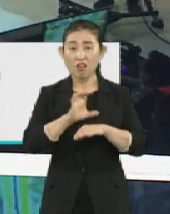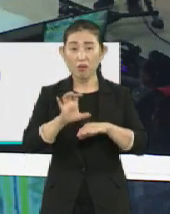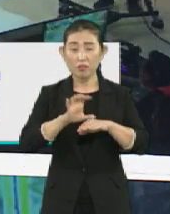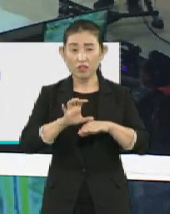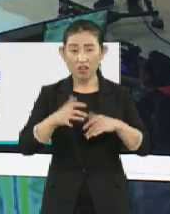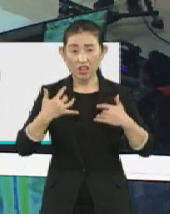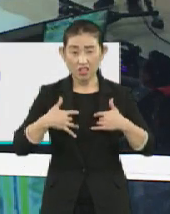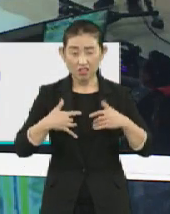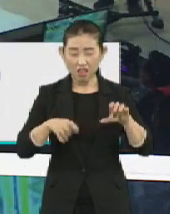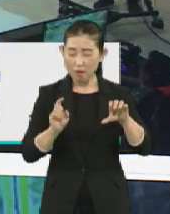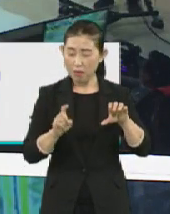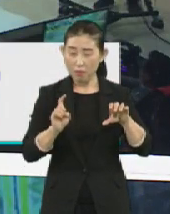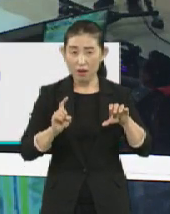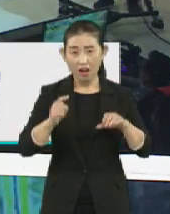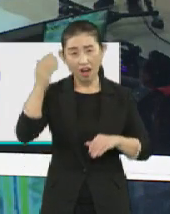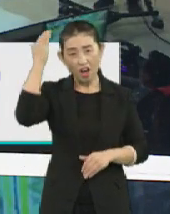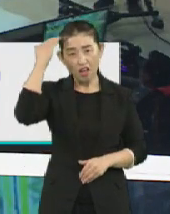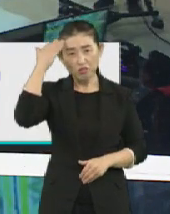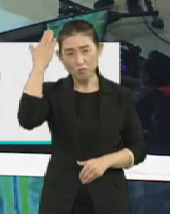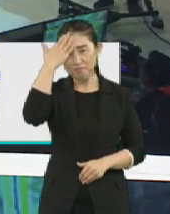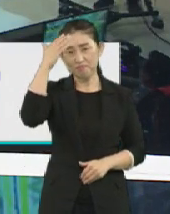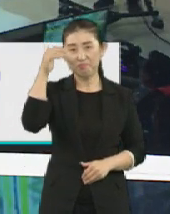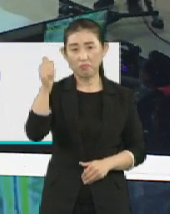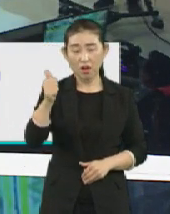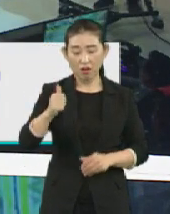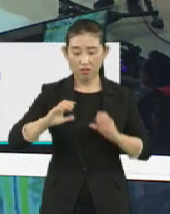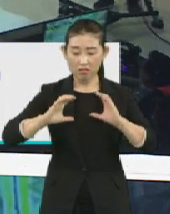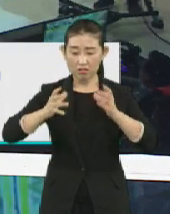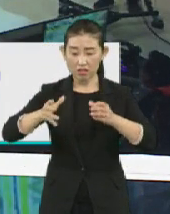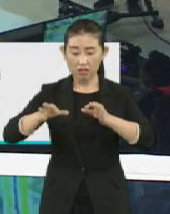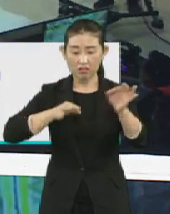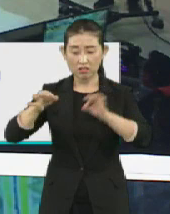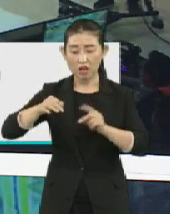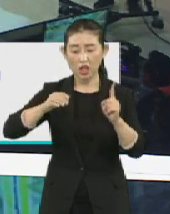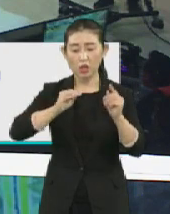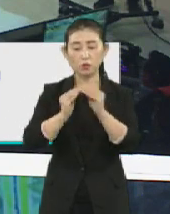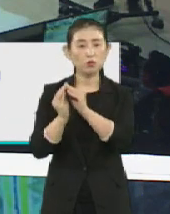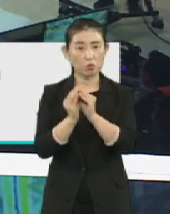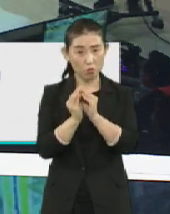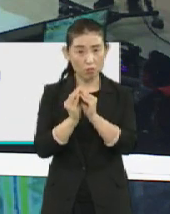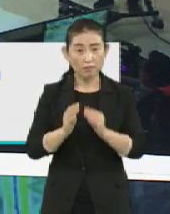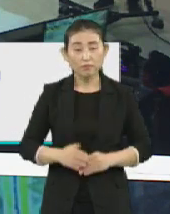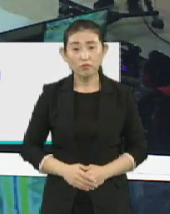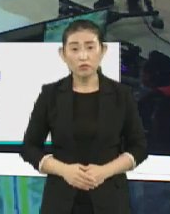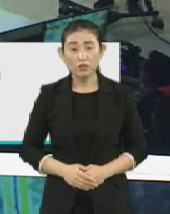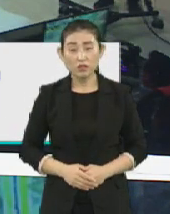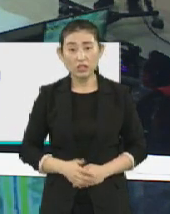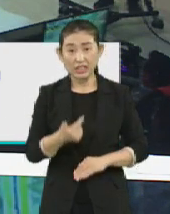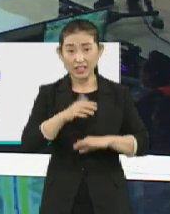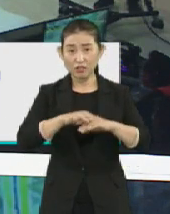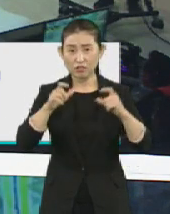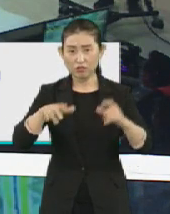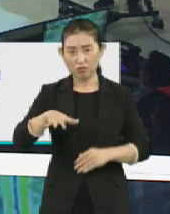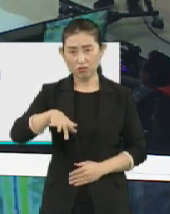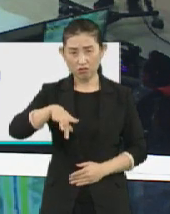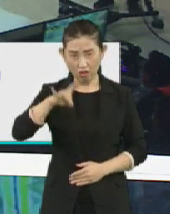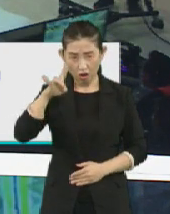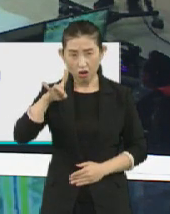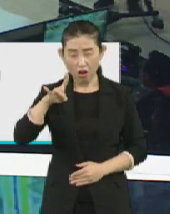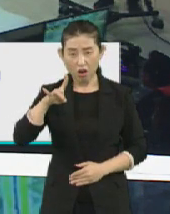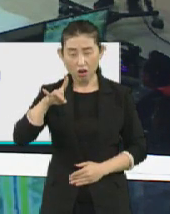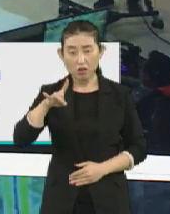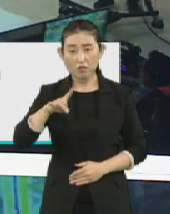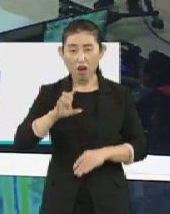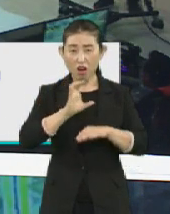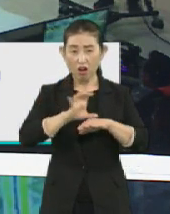우리나라가 종주국인 e스포츠는 세계적으로도 1조 원이 넘는 시장 규모를 자랑하고 있습니다. 중부권에서는 처음으로 대전의